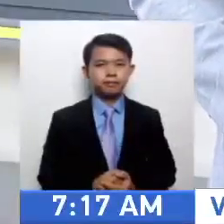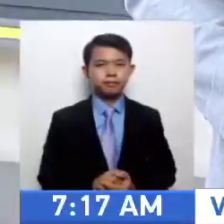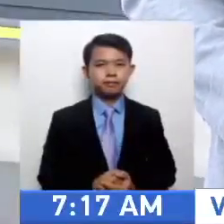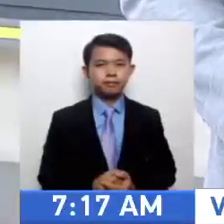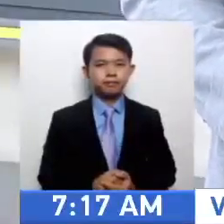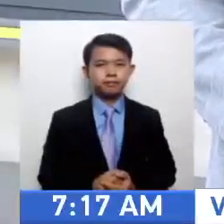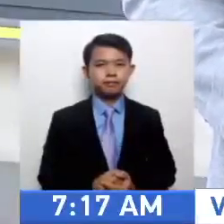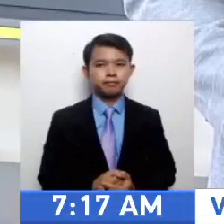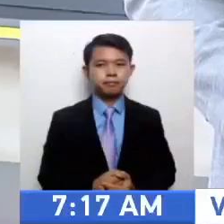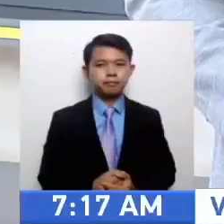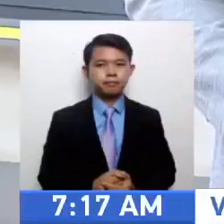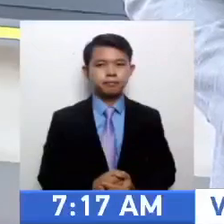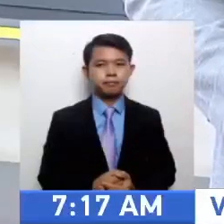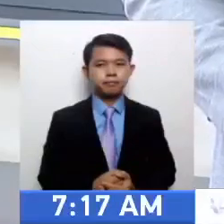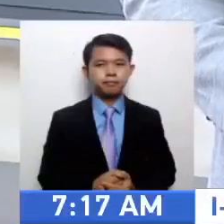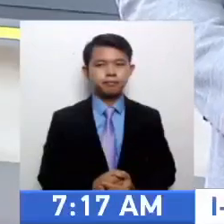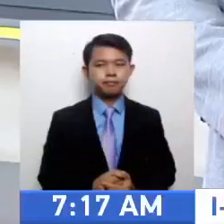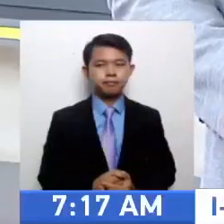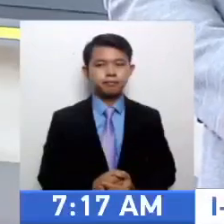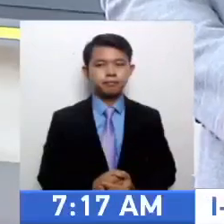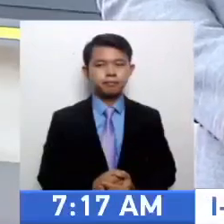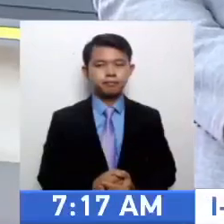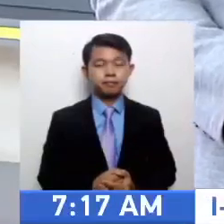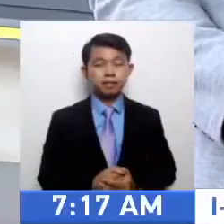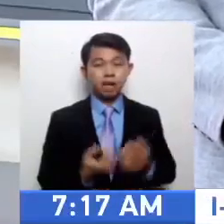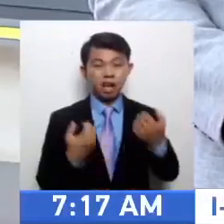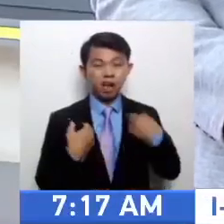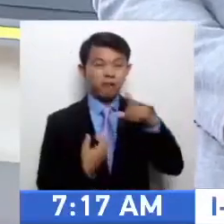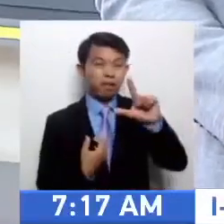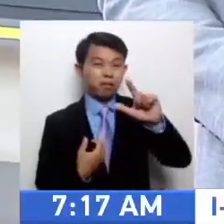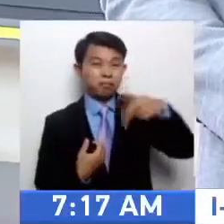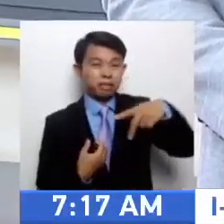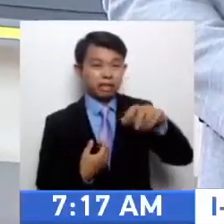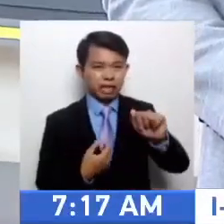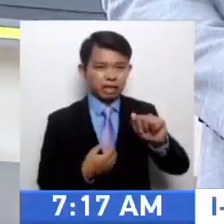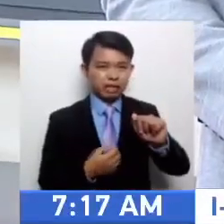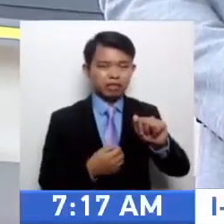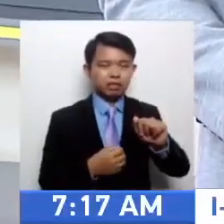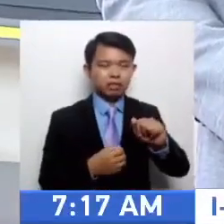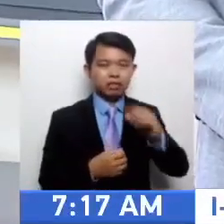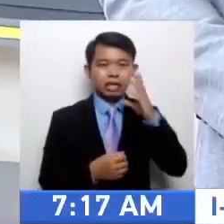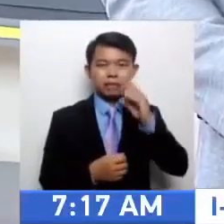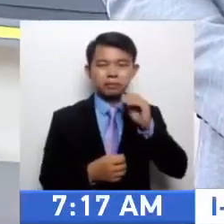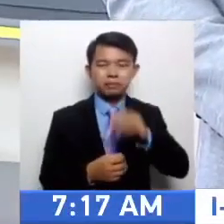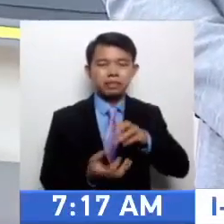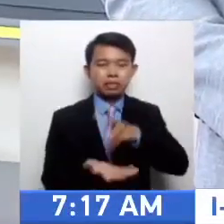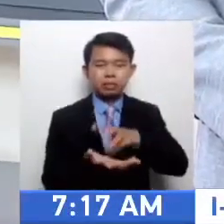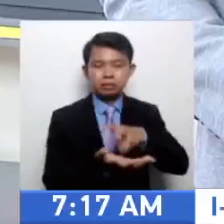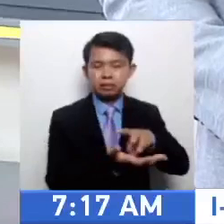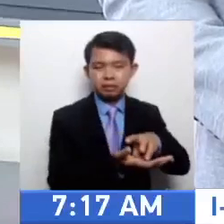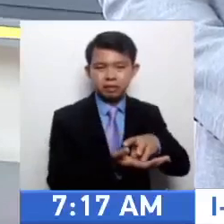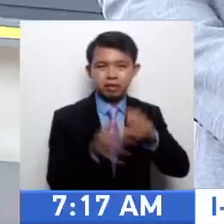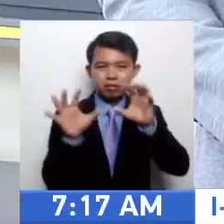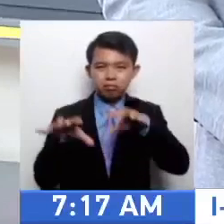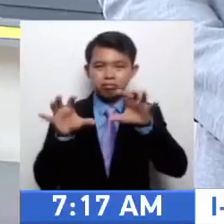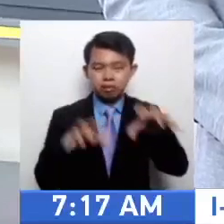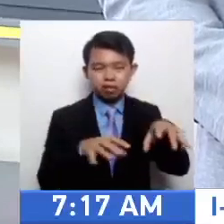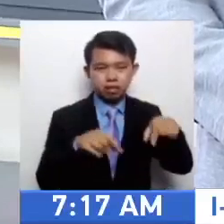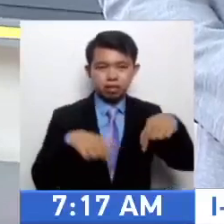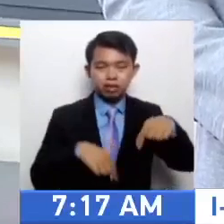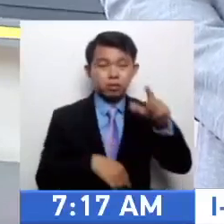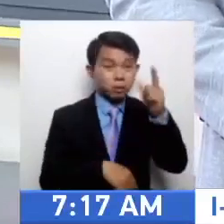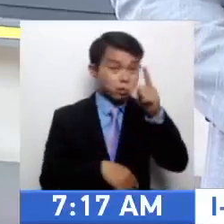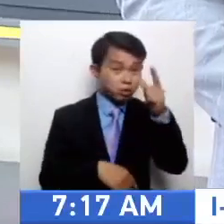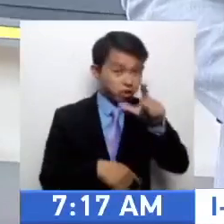Kahit na may low pressure area na nagpapaulan sa ilang panig ng bansa, marami sa mga lugar dito sa Luzon makararanas pa rin ng